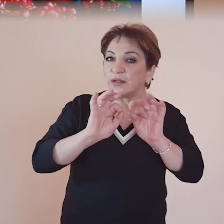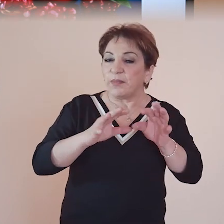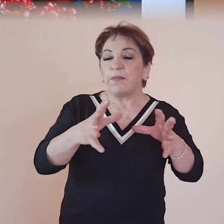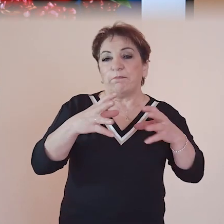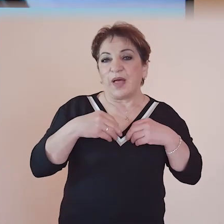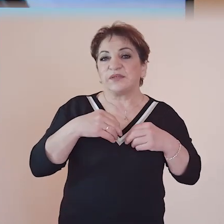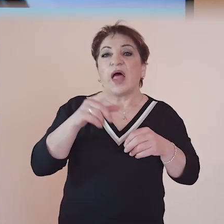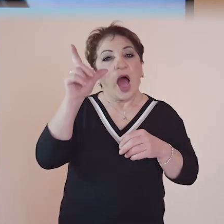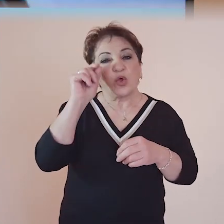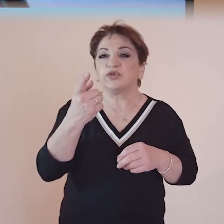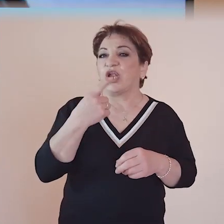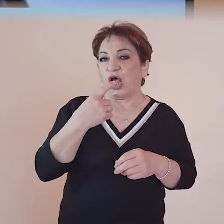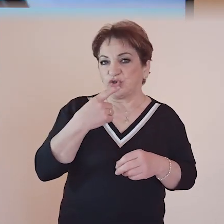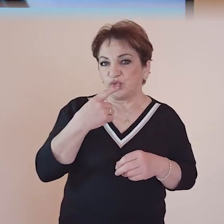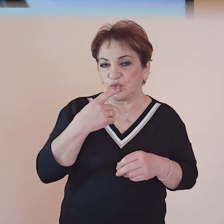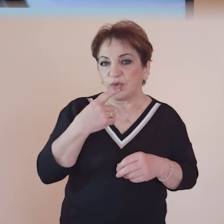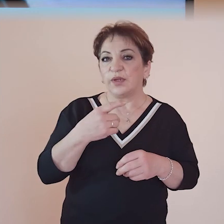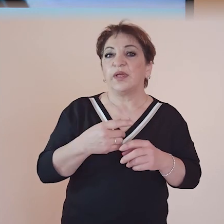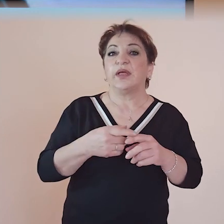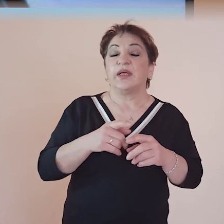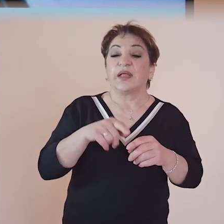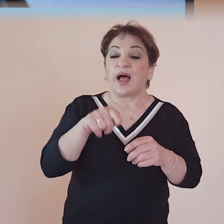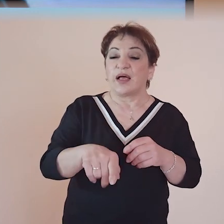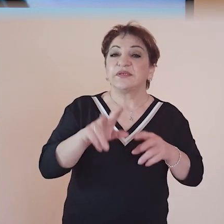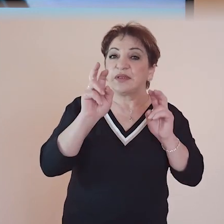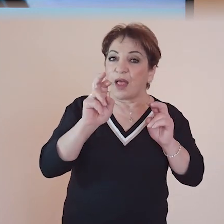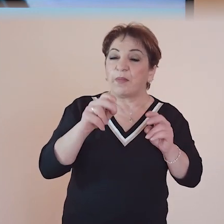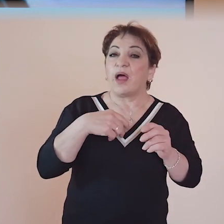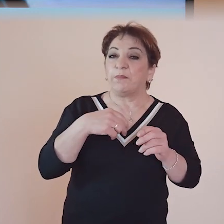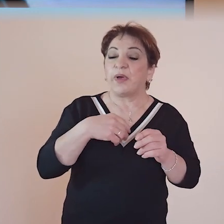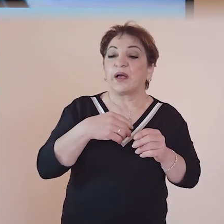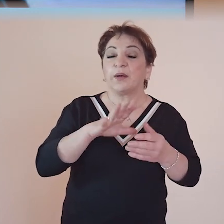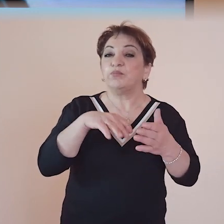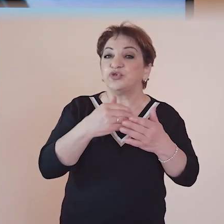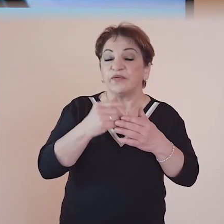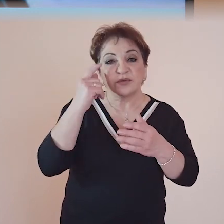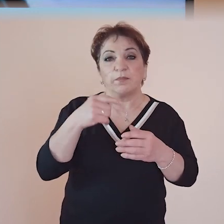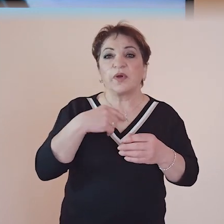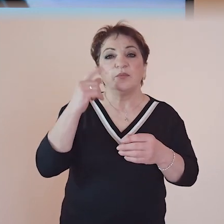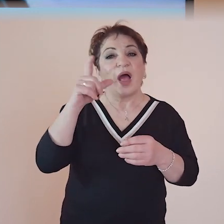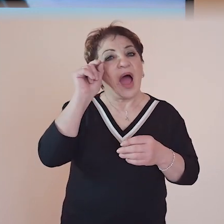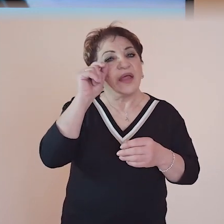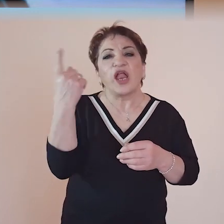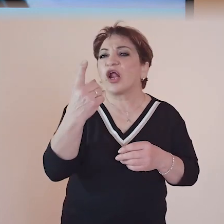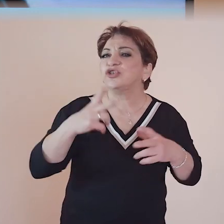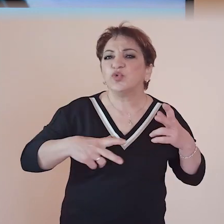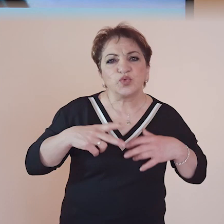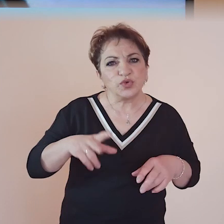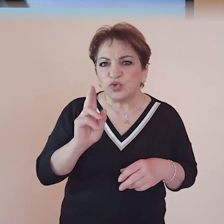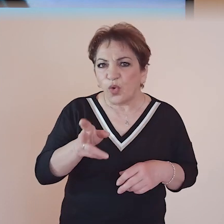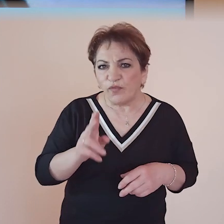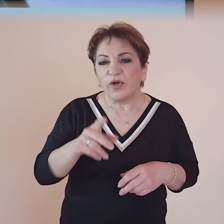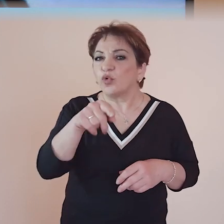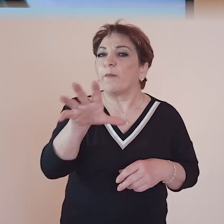դա հայոց լեզուն է։ Նախքան հայոց լեզվին անդրադարնալ է եկեք տեսնենք, թե ով է հայրենի առաջին ուսուցիչը։ Վստահեմ,